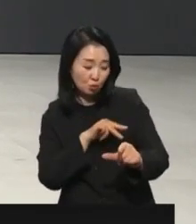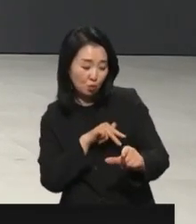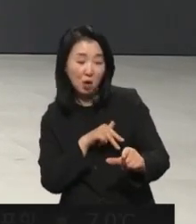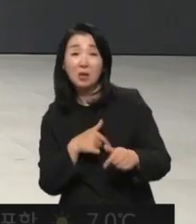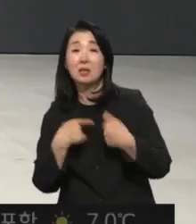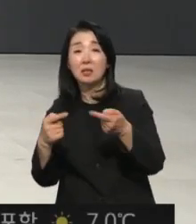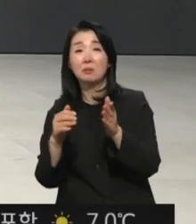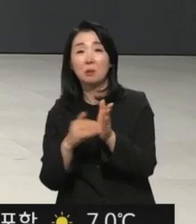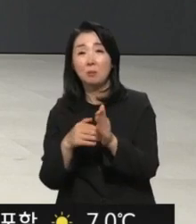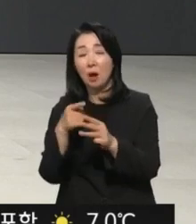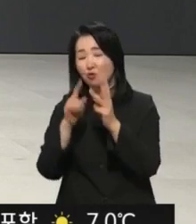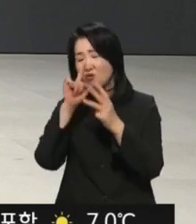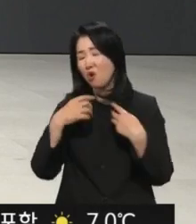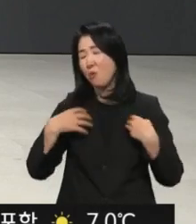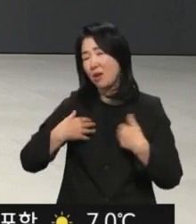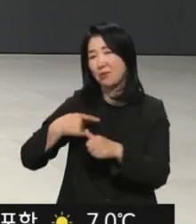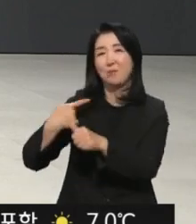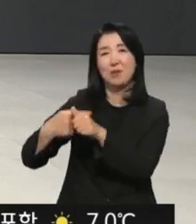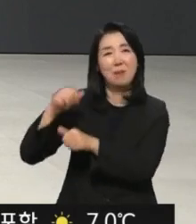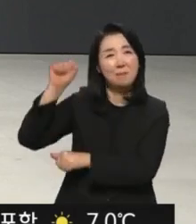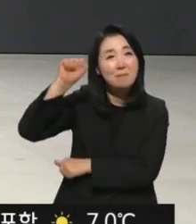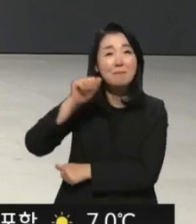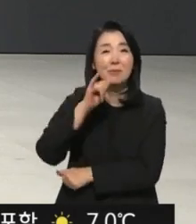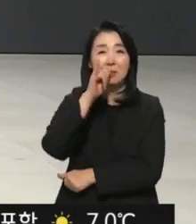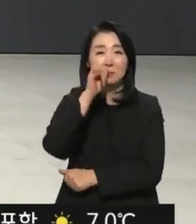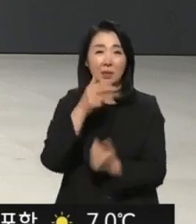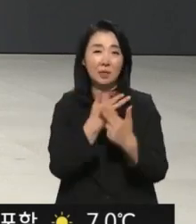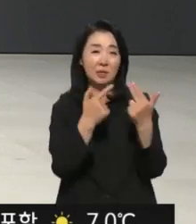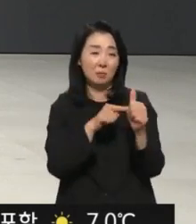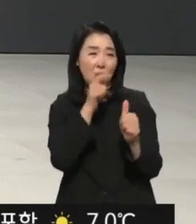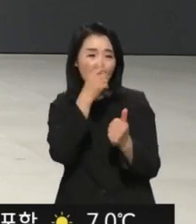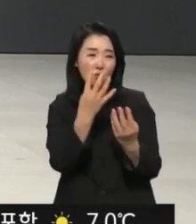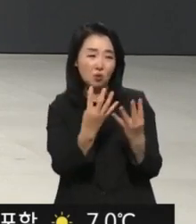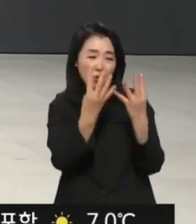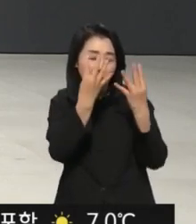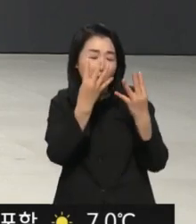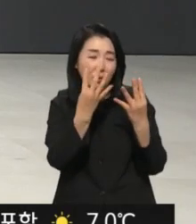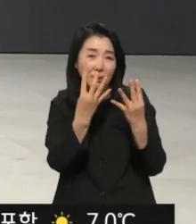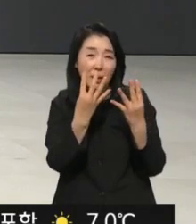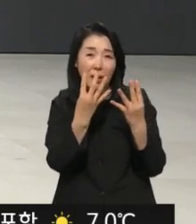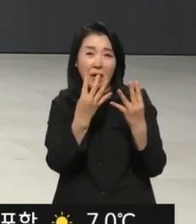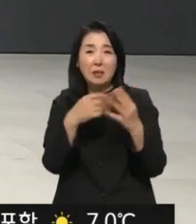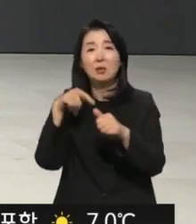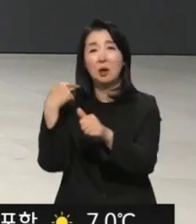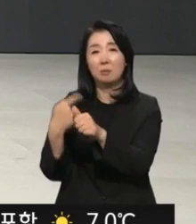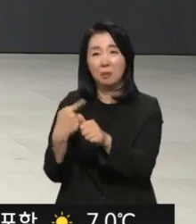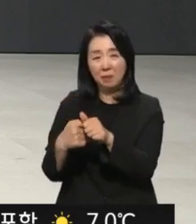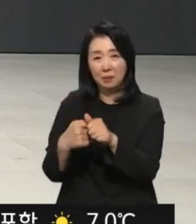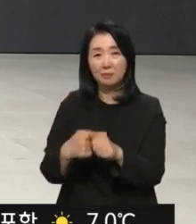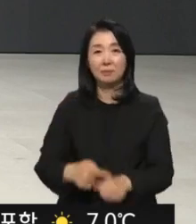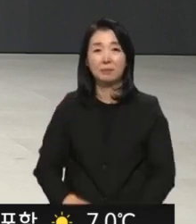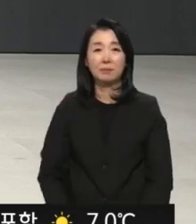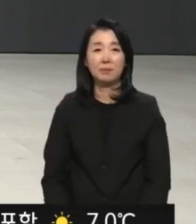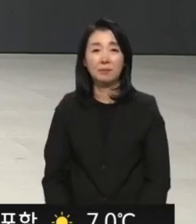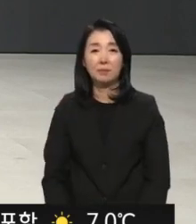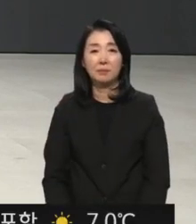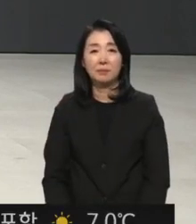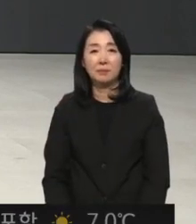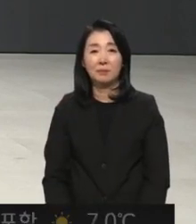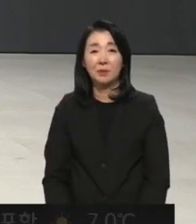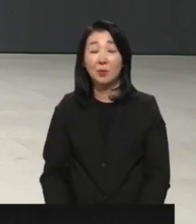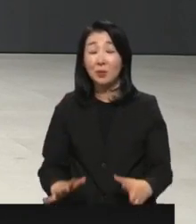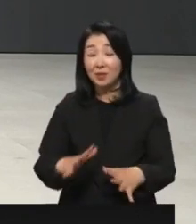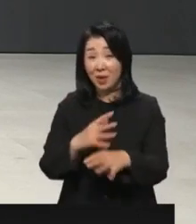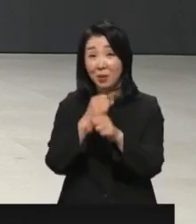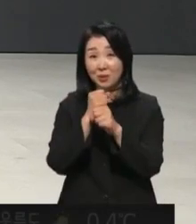윤석열 정부를 겨냥했습니다. 이재명 대표의 구속영장 청구를 비판하기도 했는데 관련 소식 들어가서 이야기를 해보겠습니다. 오늘